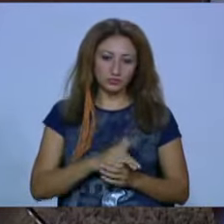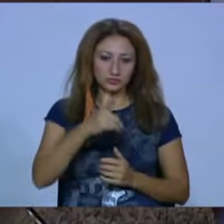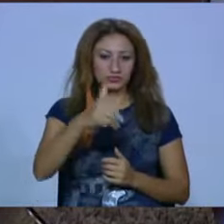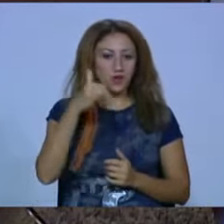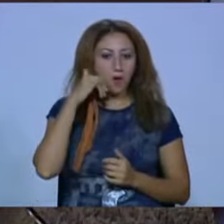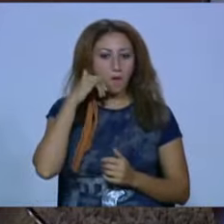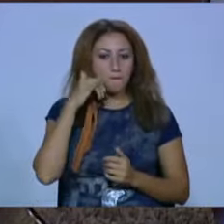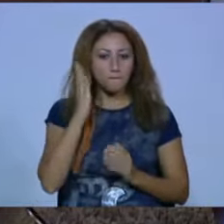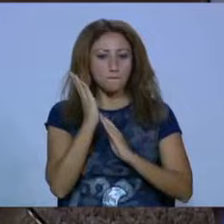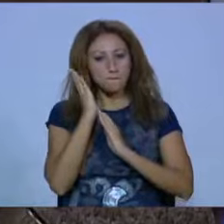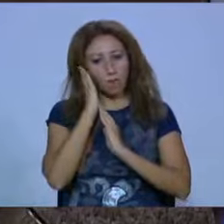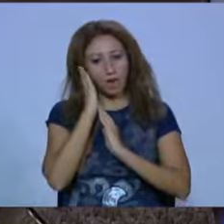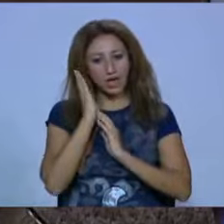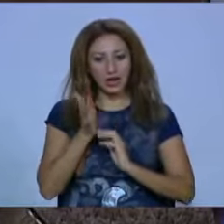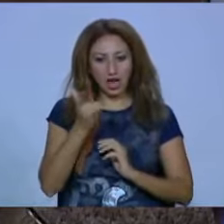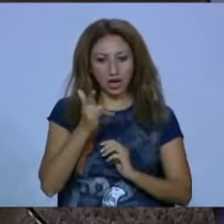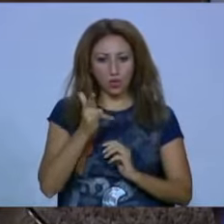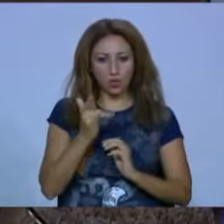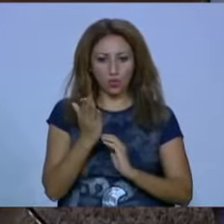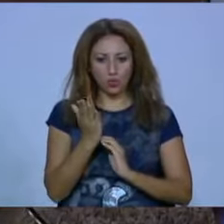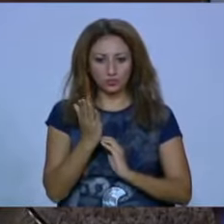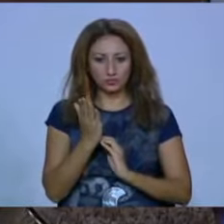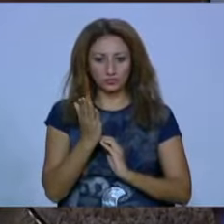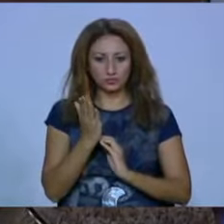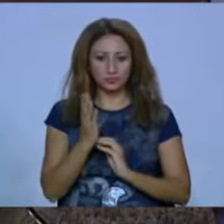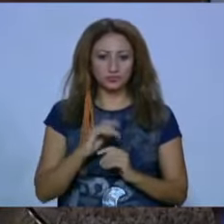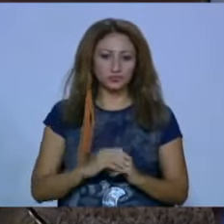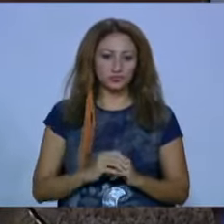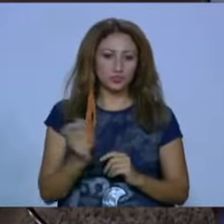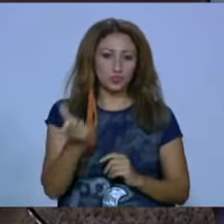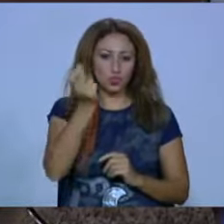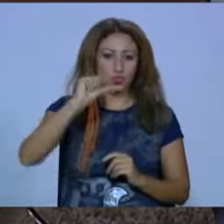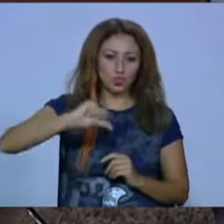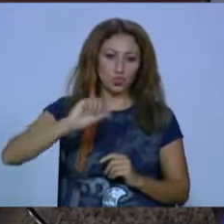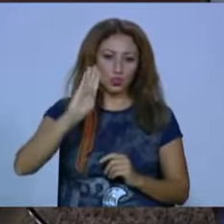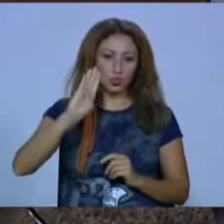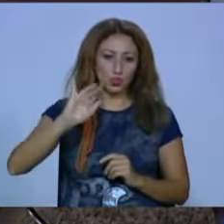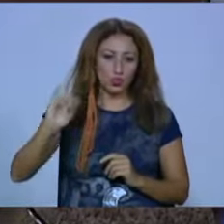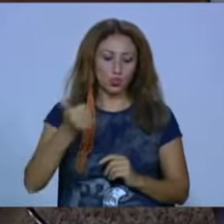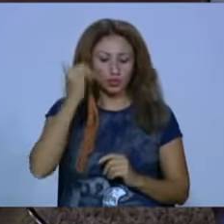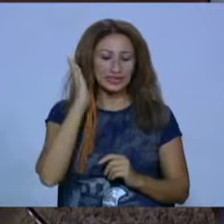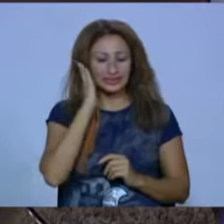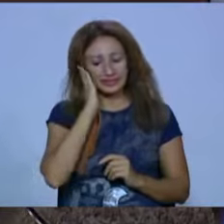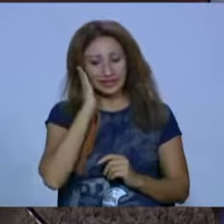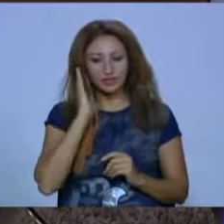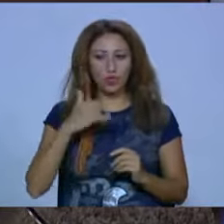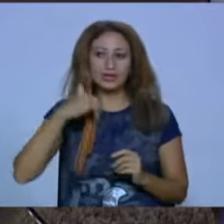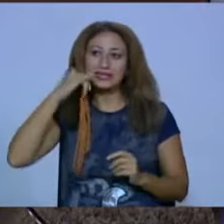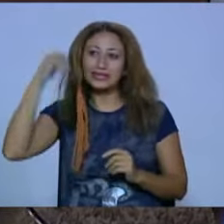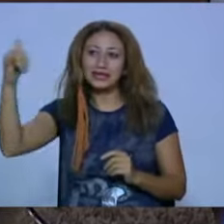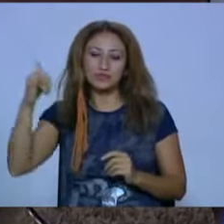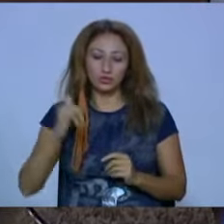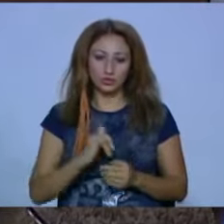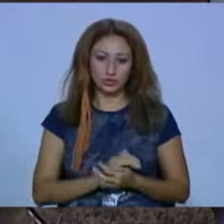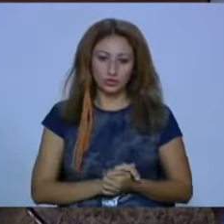علاء وكان نوكيا اللي هو الصغير، فاول واحد شفته عشان اكلمه